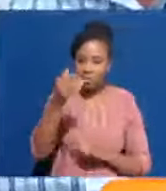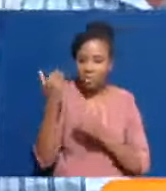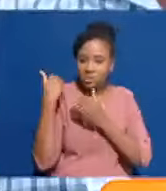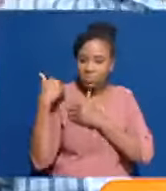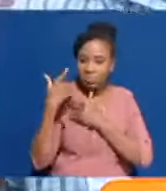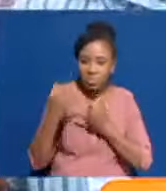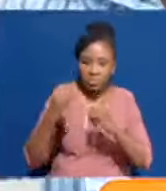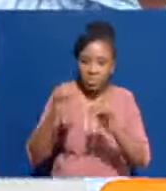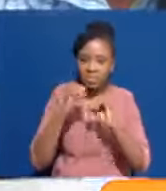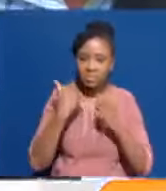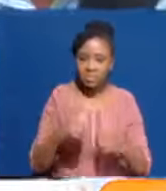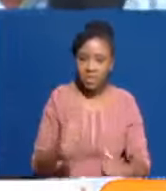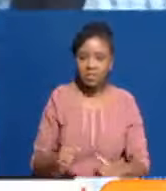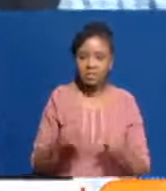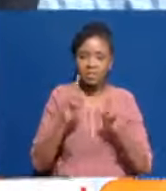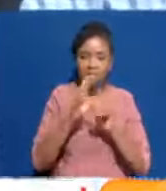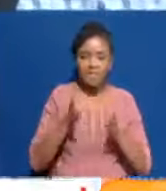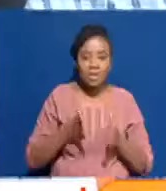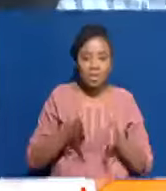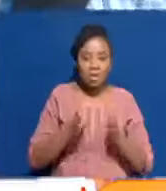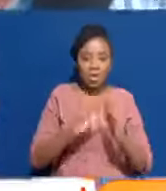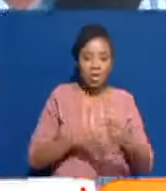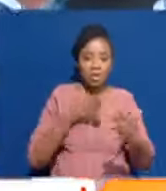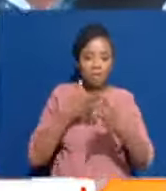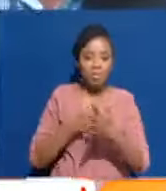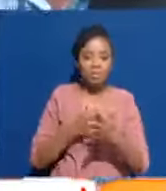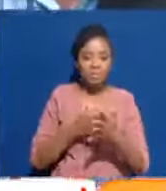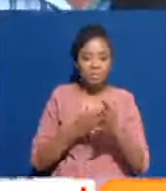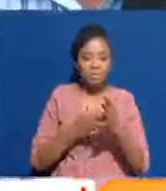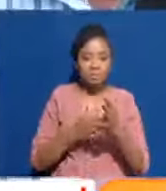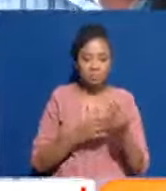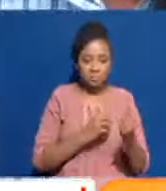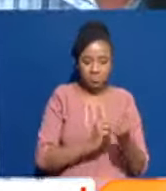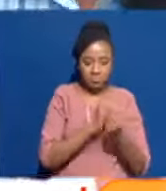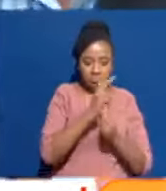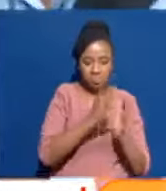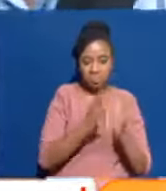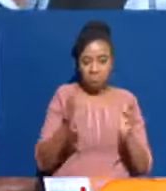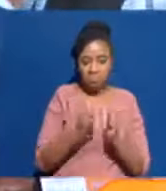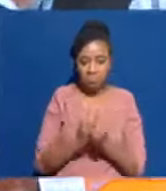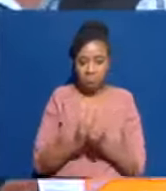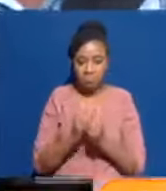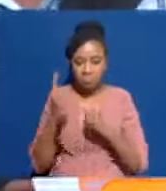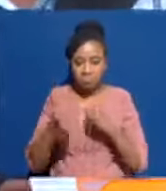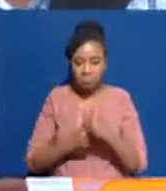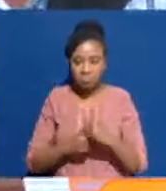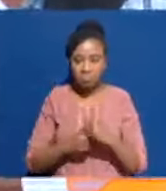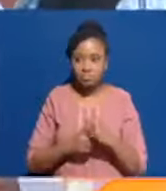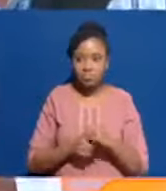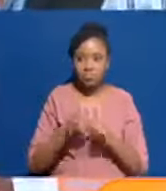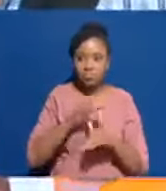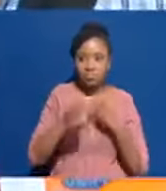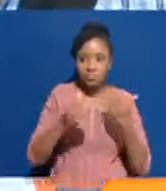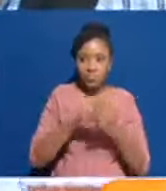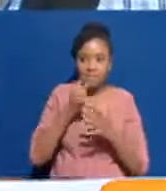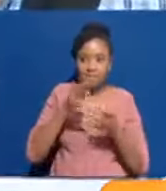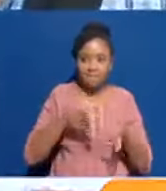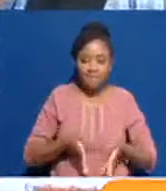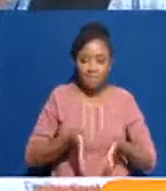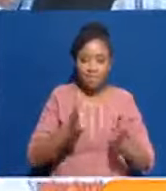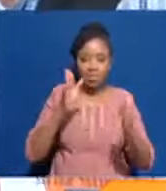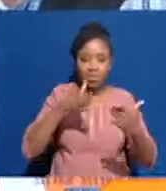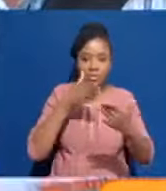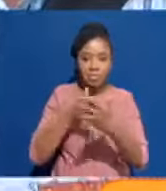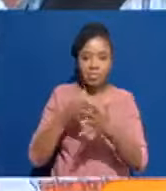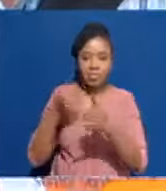zinaongezeka kwa hii barabara, zinakuwa katikati ya 12 16. Na hizo road blocks zote ni kutafuta